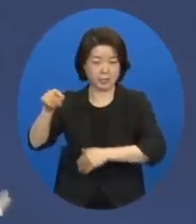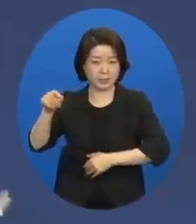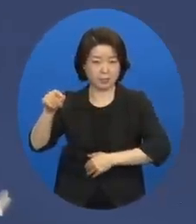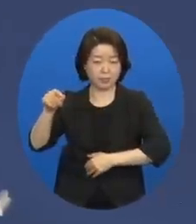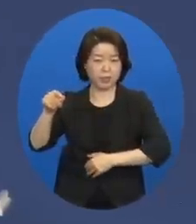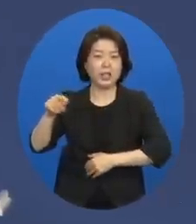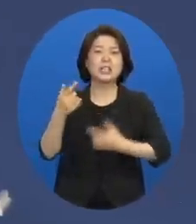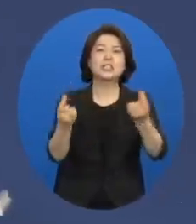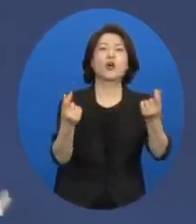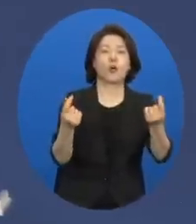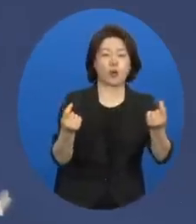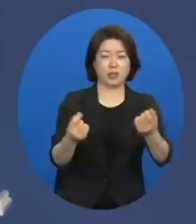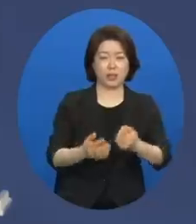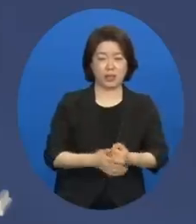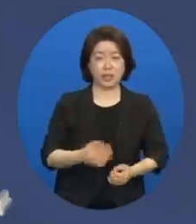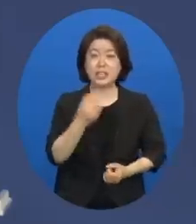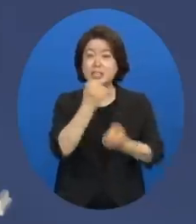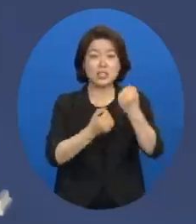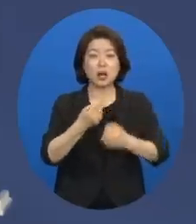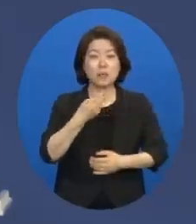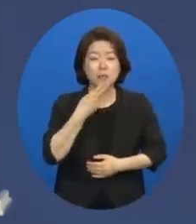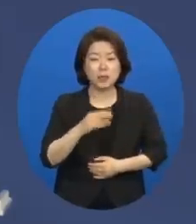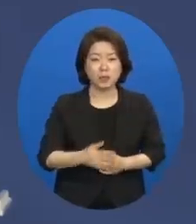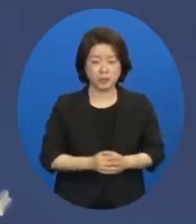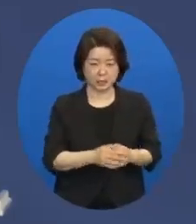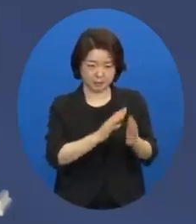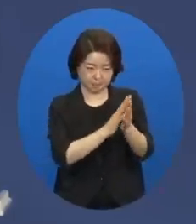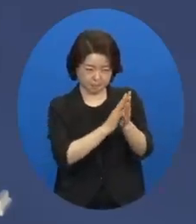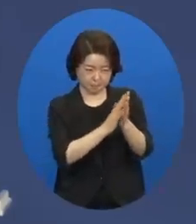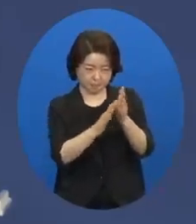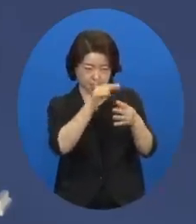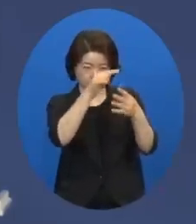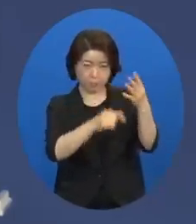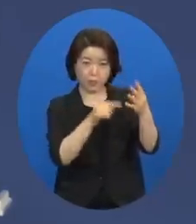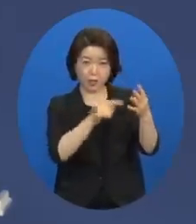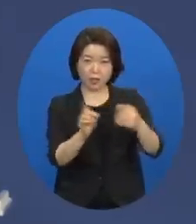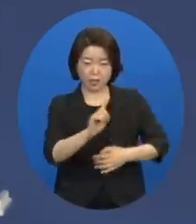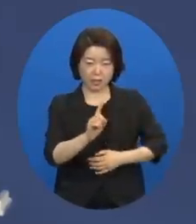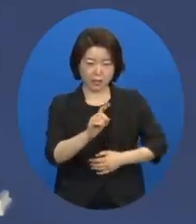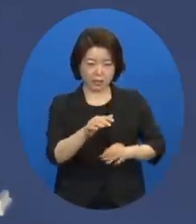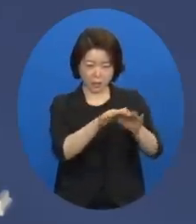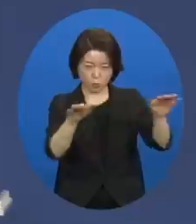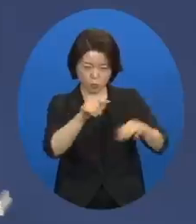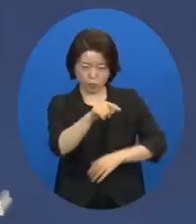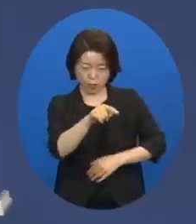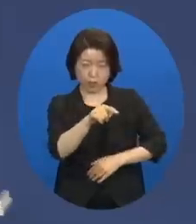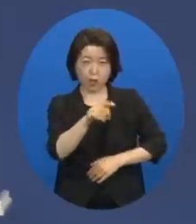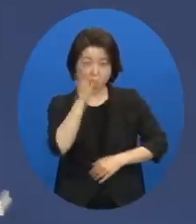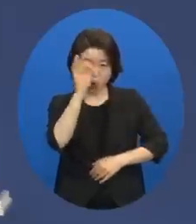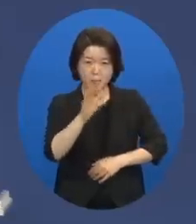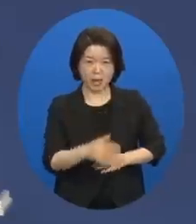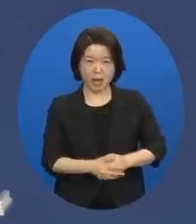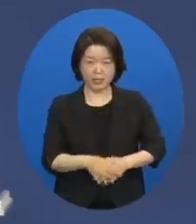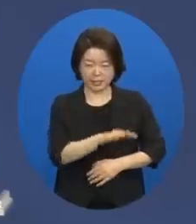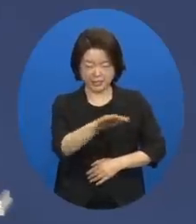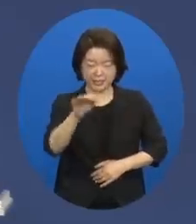정말 이렇게 설명 필요 없이 질서 정연 그리고 균형 대비 질서 정연 이런 거